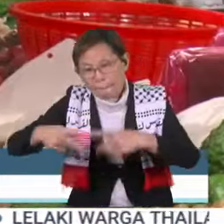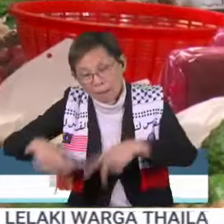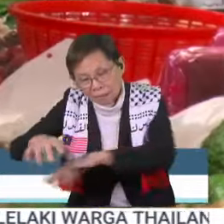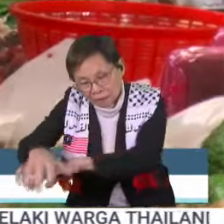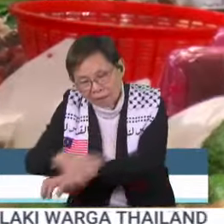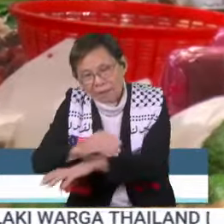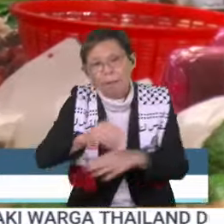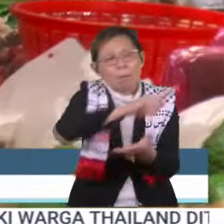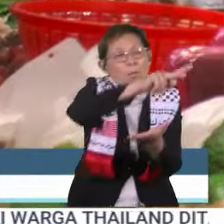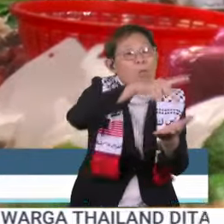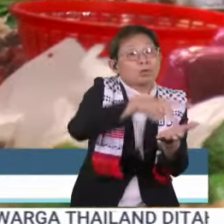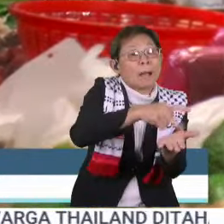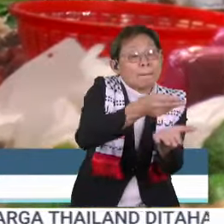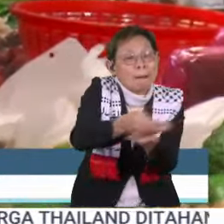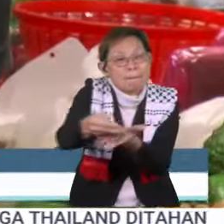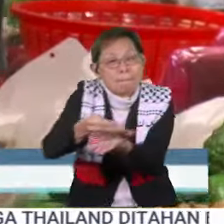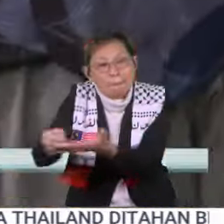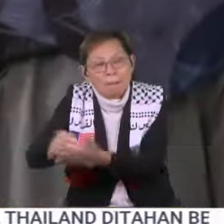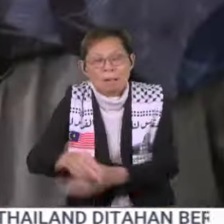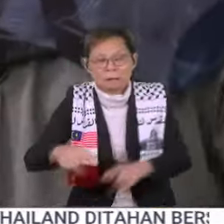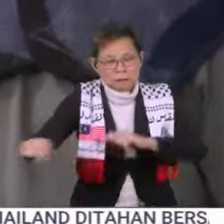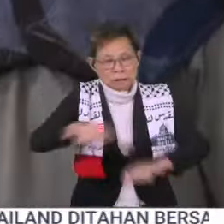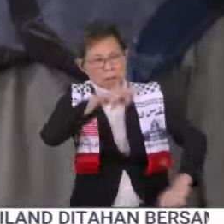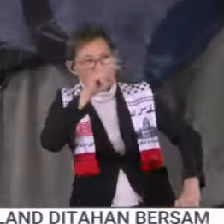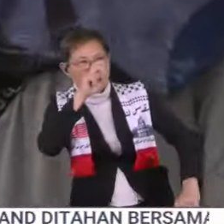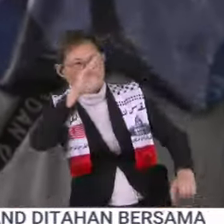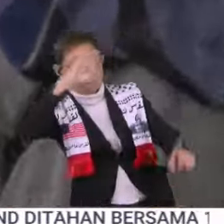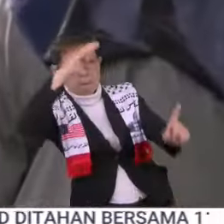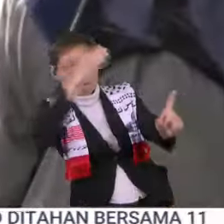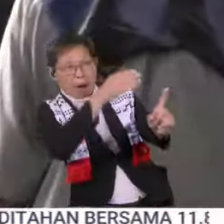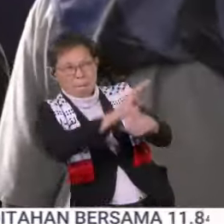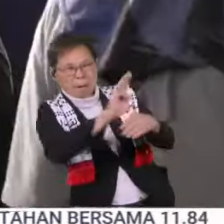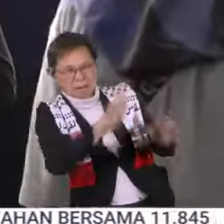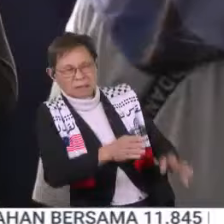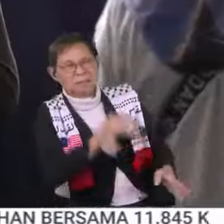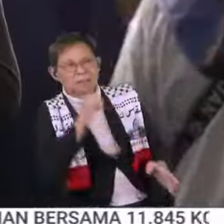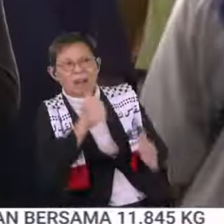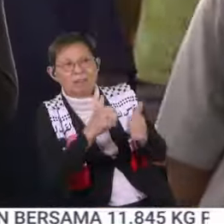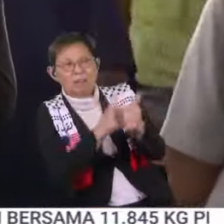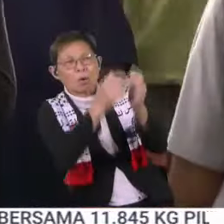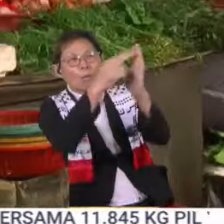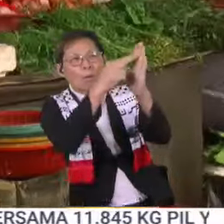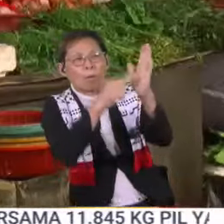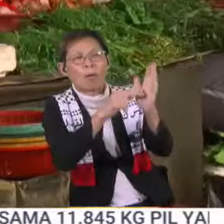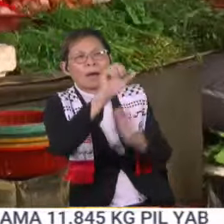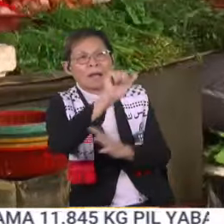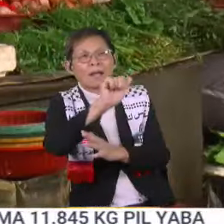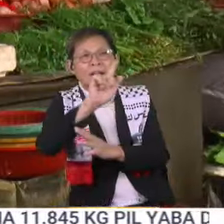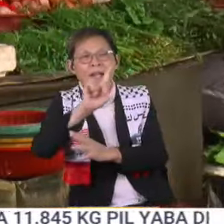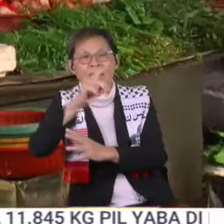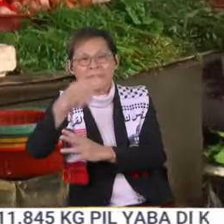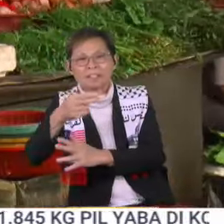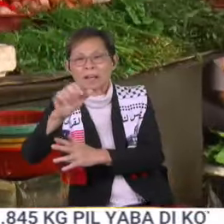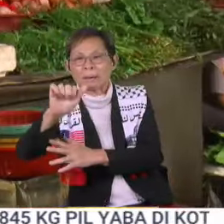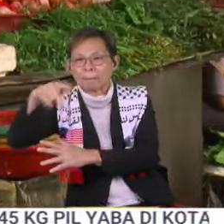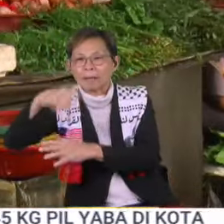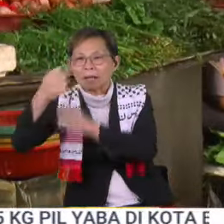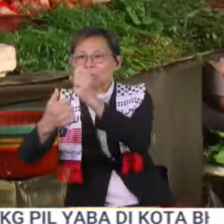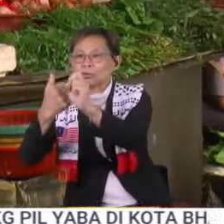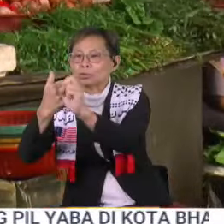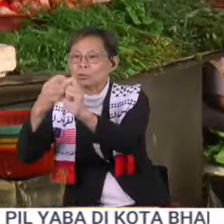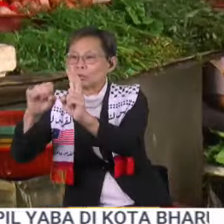belah. Tegas Dato' Armizan lagi, tindakan tegas akan dikenakan ke atas peniaga yang gagal mematuhi peraturan di bawah AKHAP